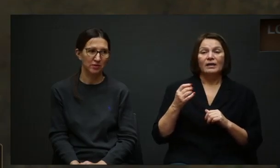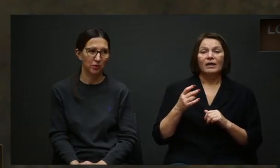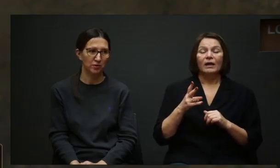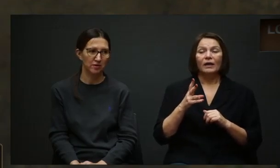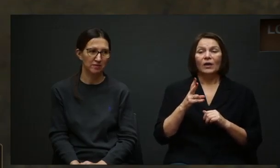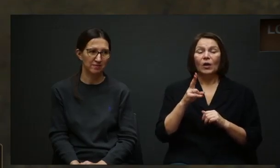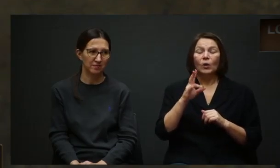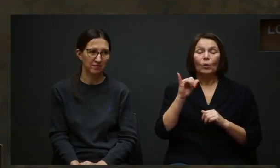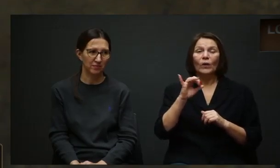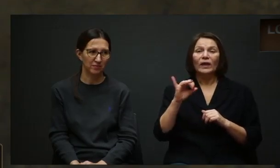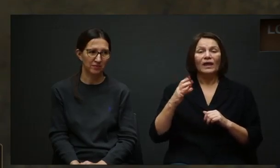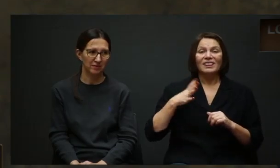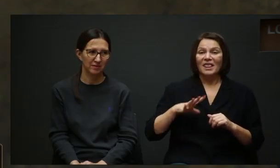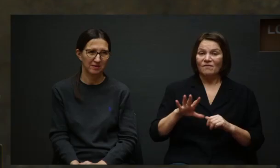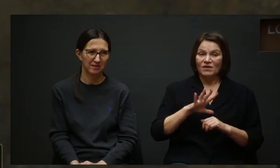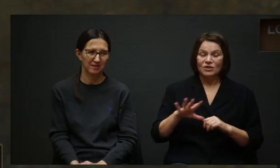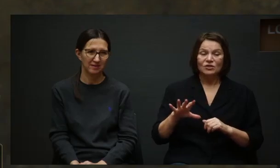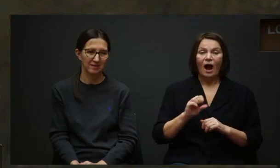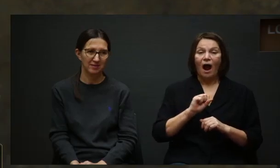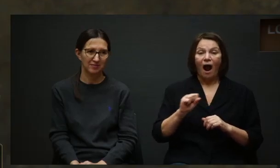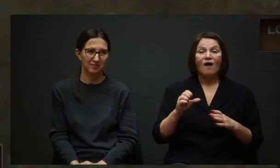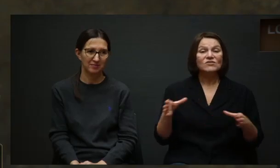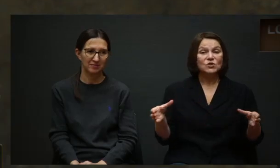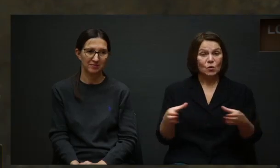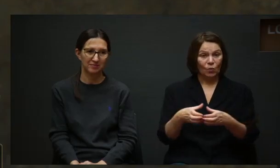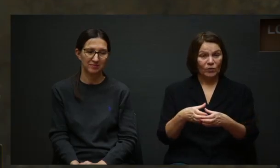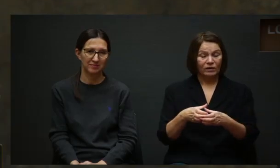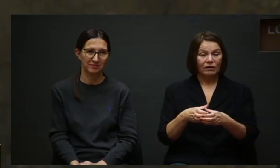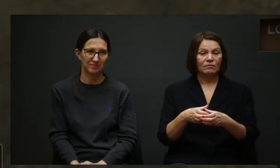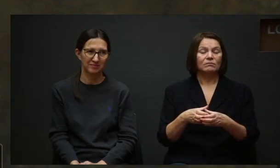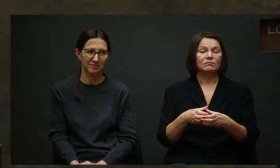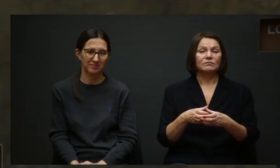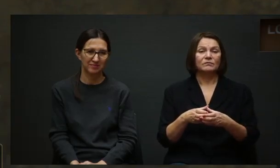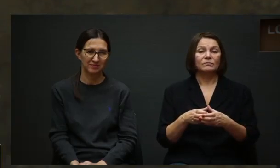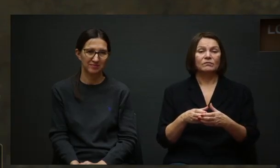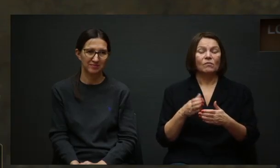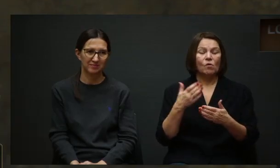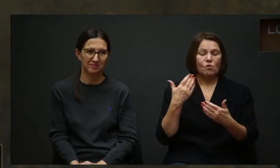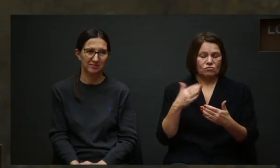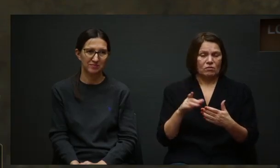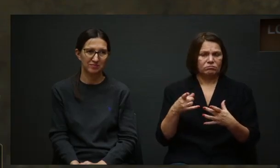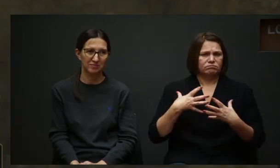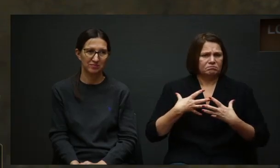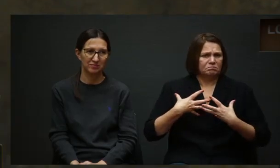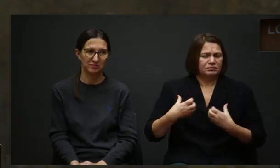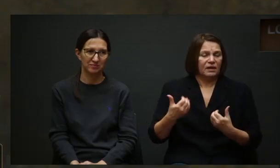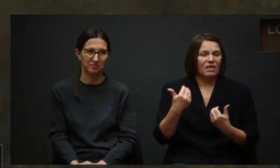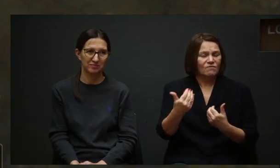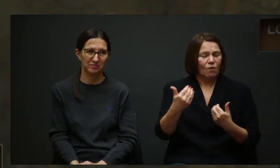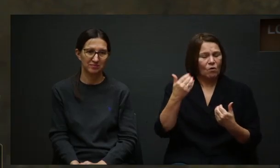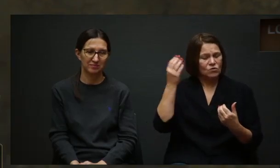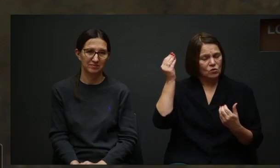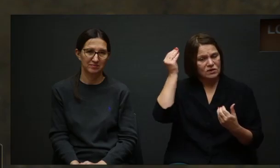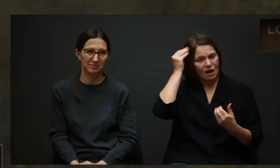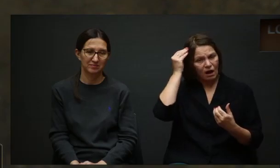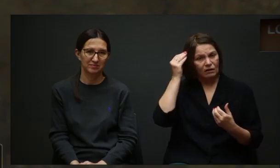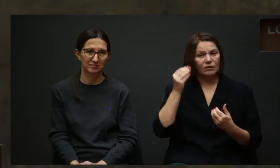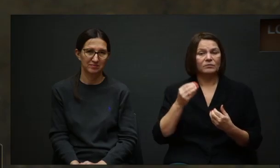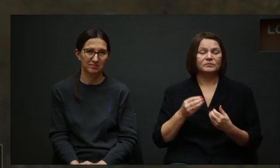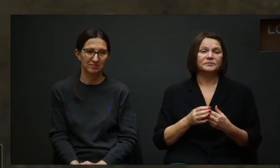доходил. А вот студии проникли в него сознанием тоже родства с